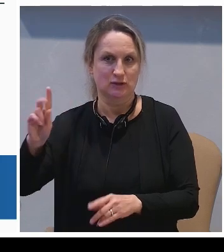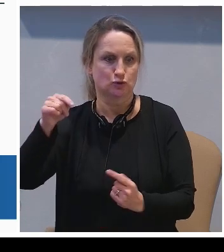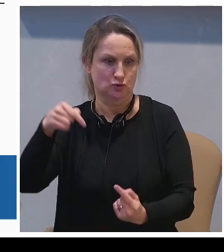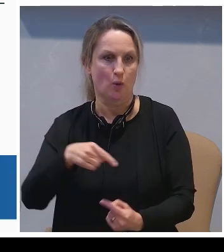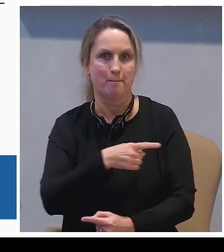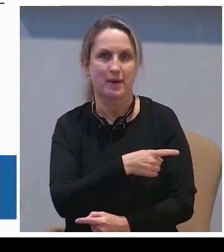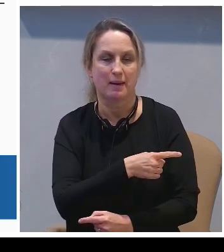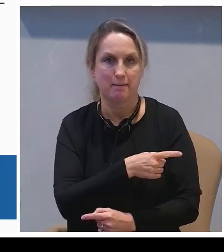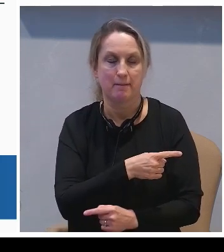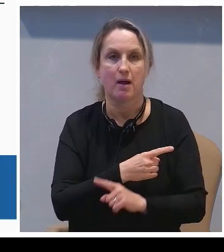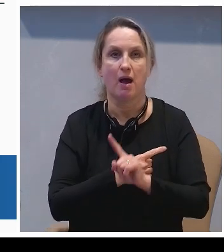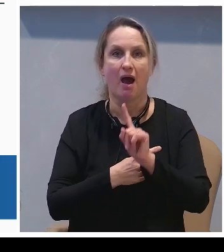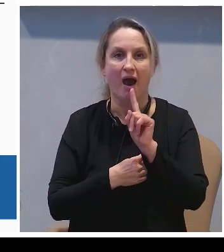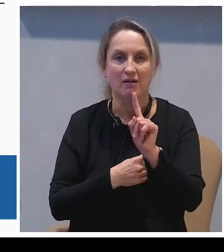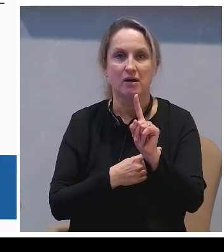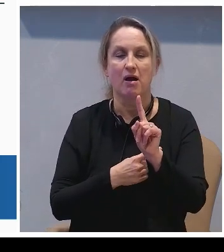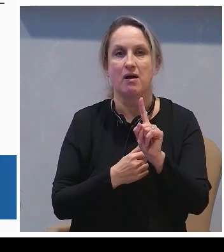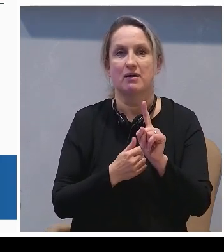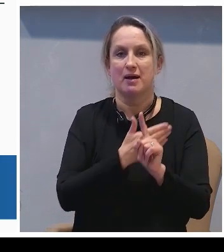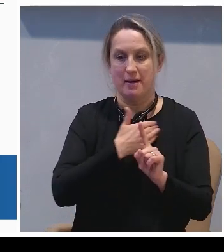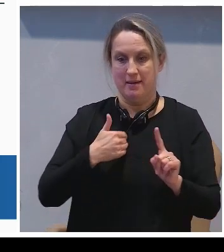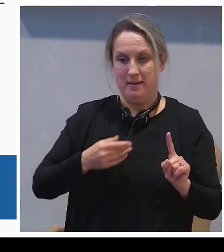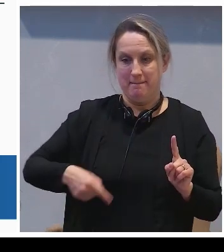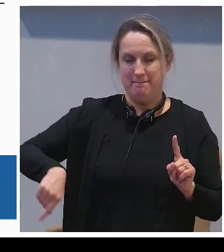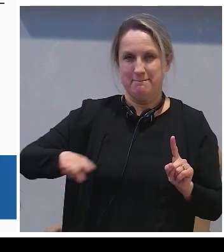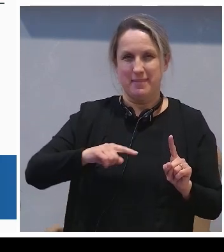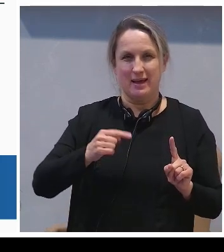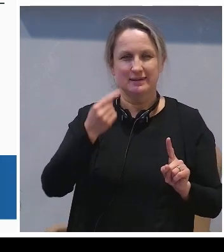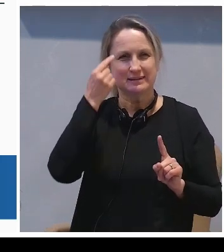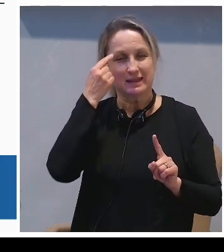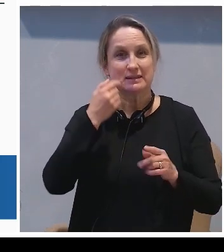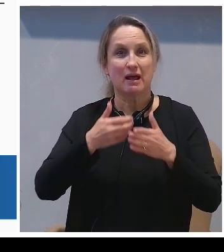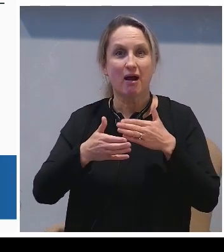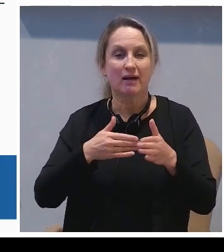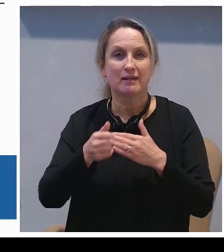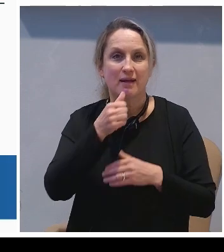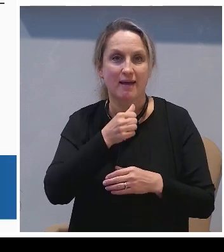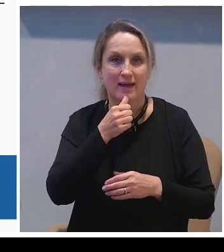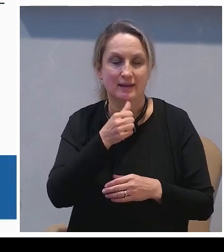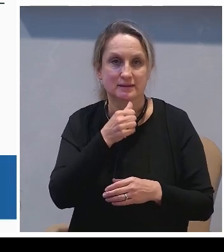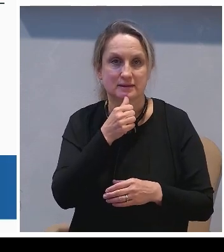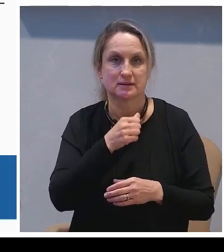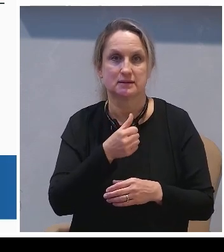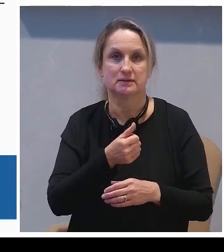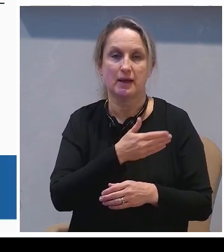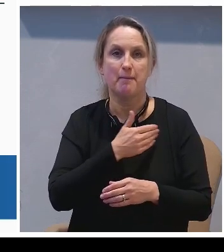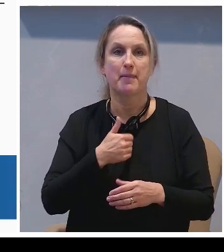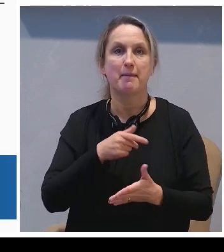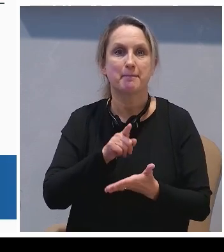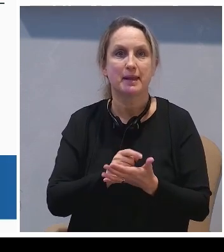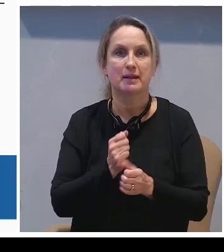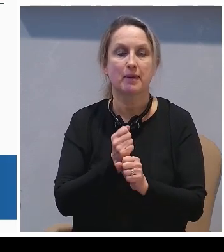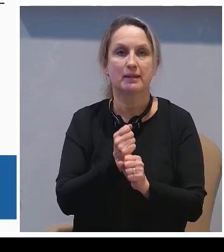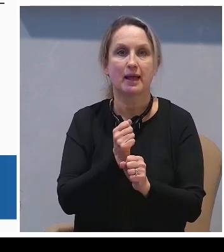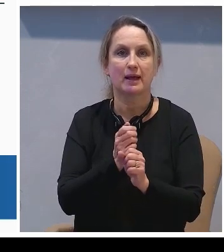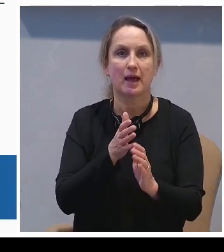sobib. and the professor Aga responsible has me already oleme promised selleks, to et seda take rakendada an Eestis, me Estonian pidime child to läbima participate in